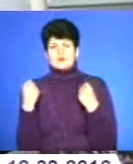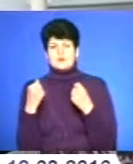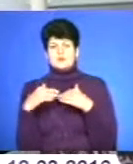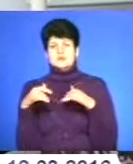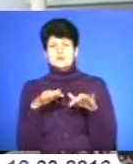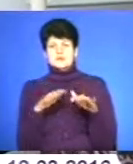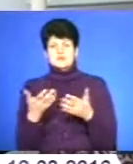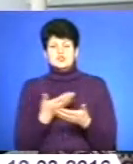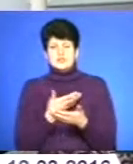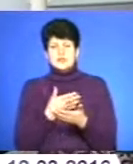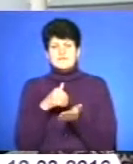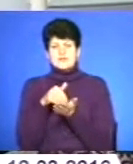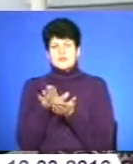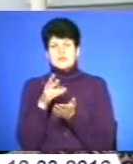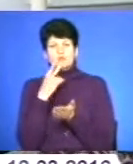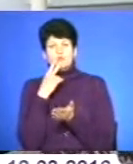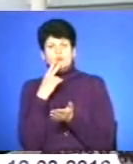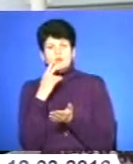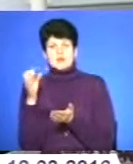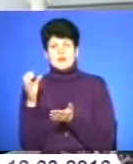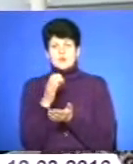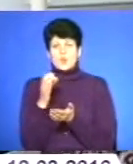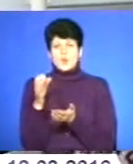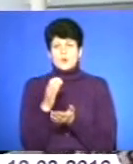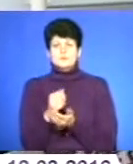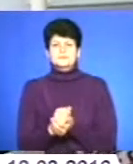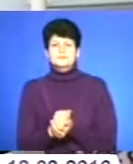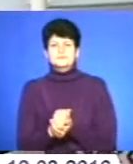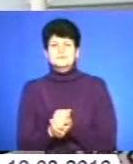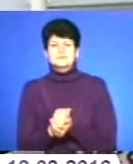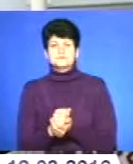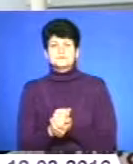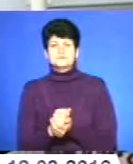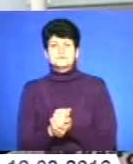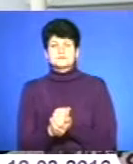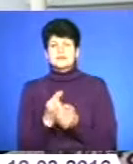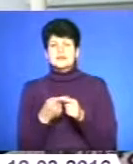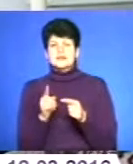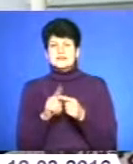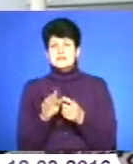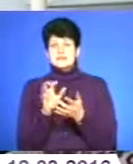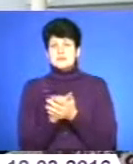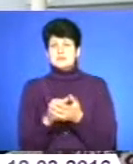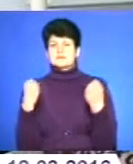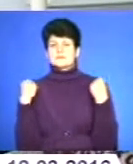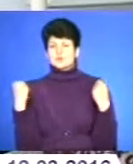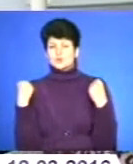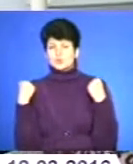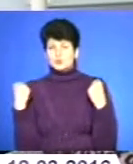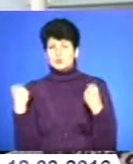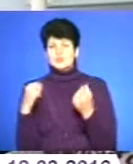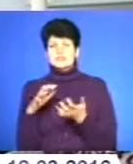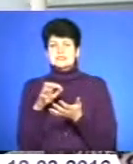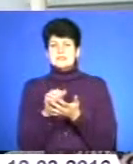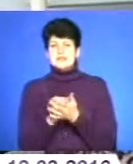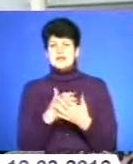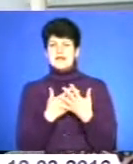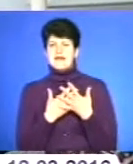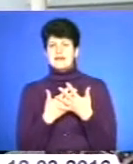шкідливих звичок, таких як куріння, алкоголізм. Це заняття фізкультурою, заняття якимось